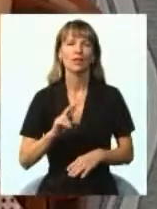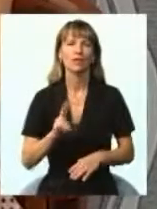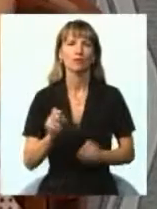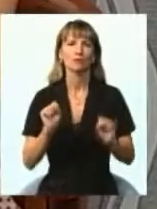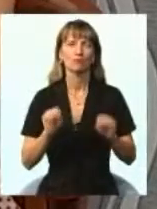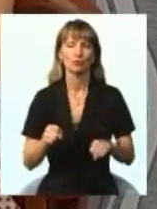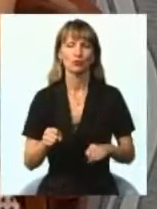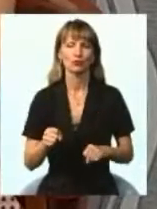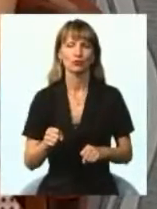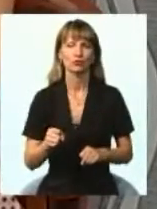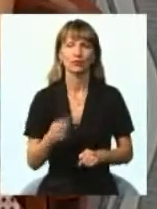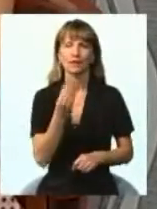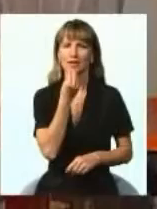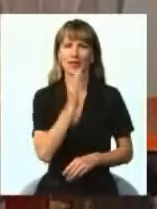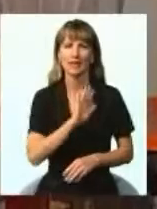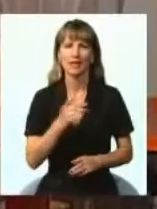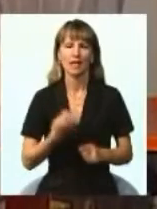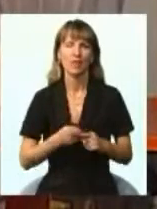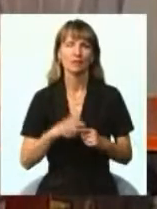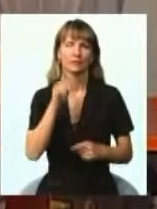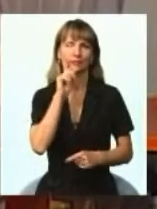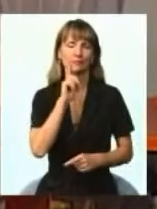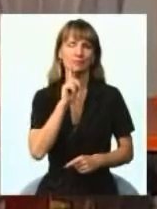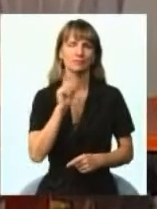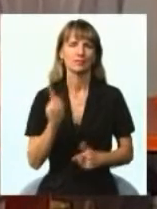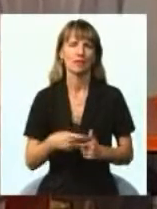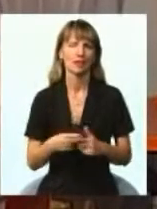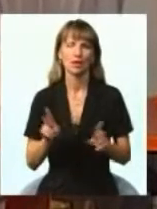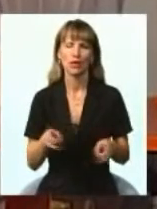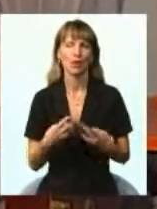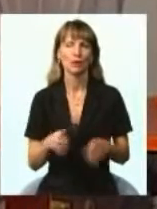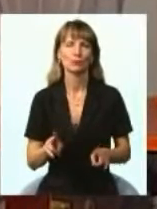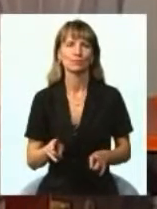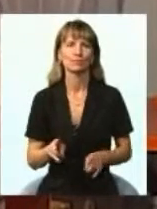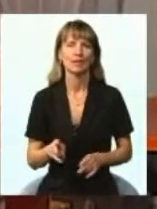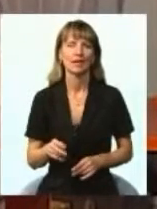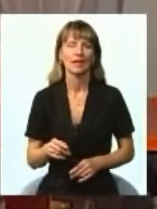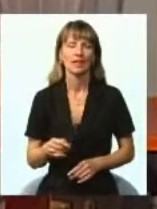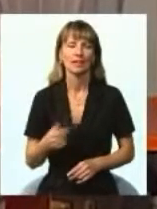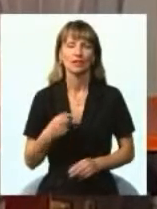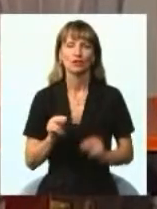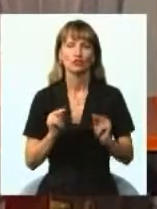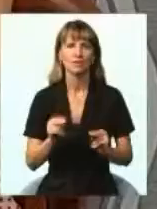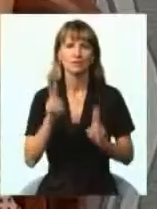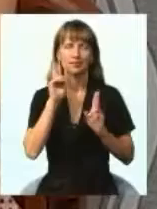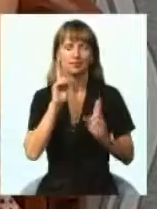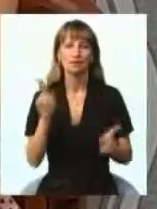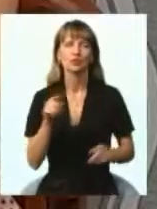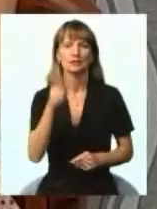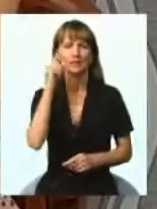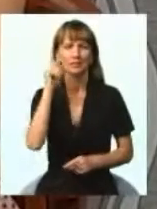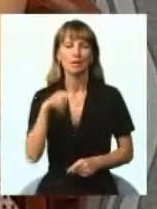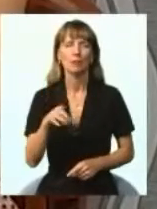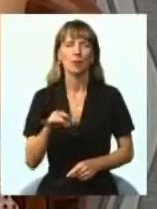можна втриматися від цього смаколика? Чи не треба втримуватися? Я не знаю, що ясно говоря. Що тобі відомо